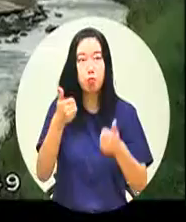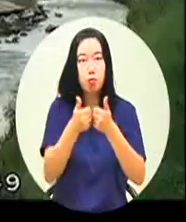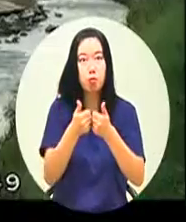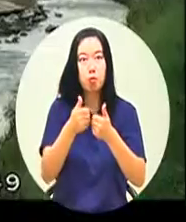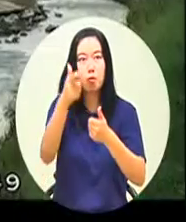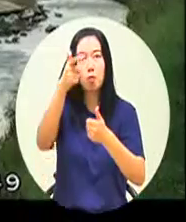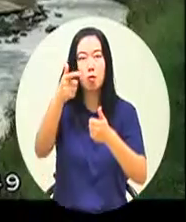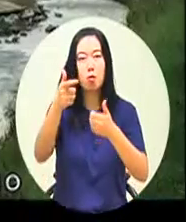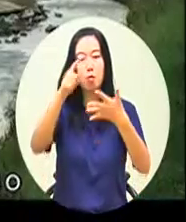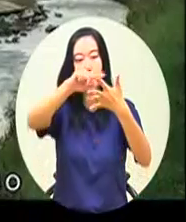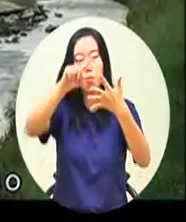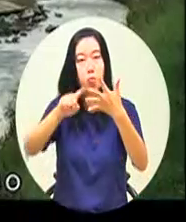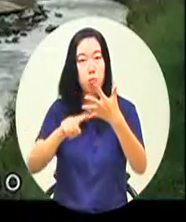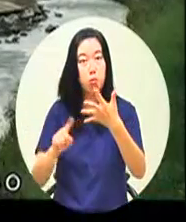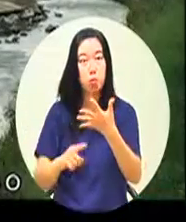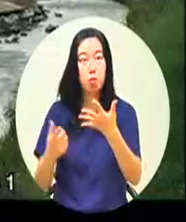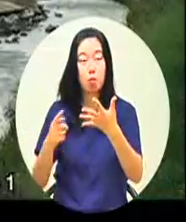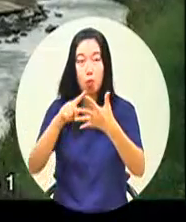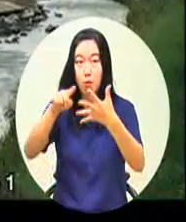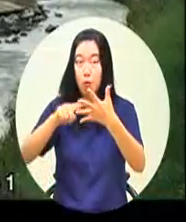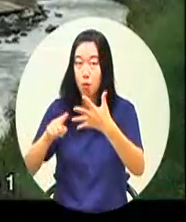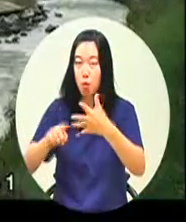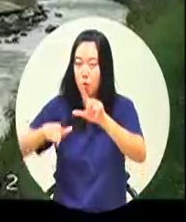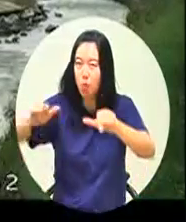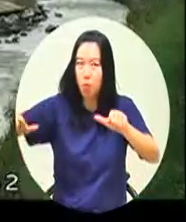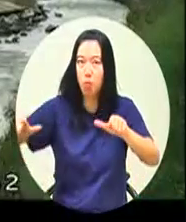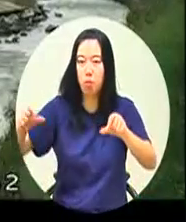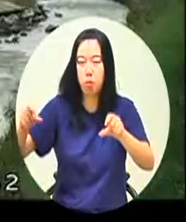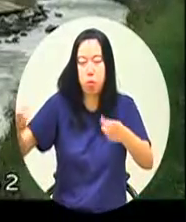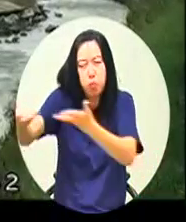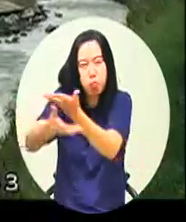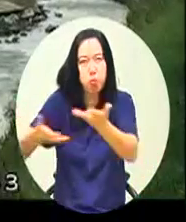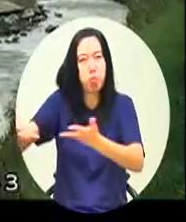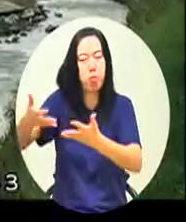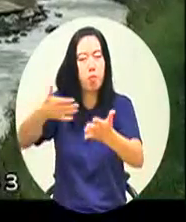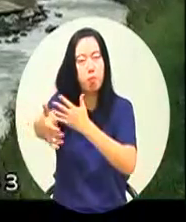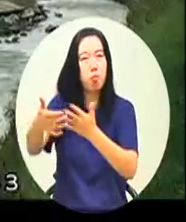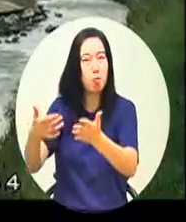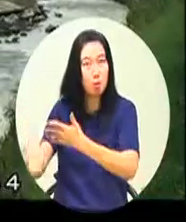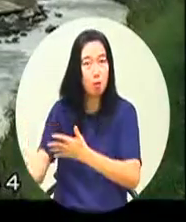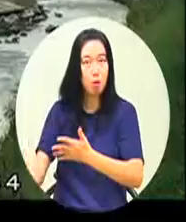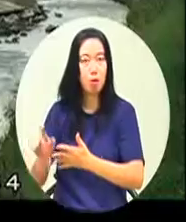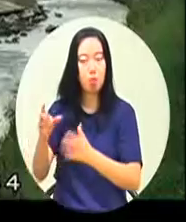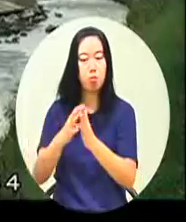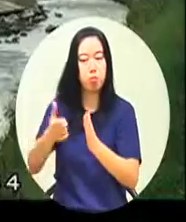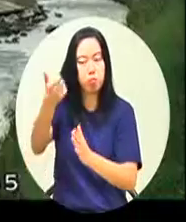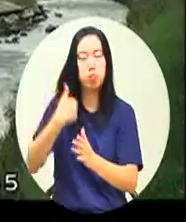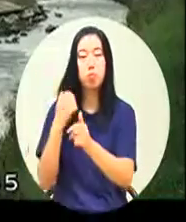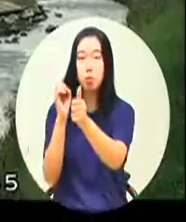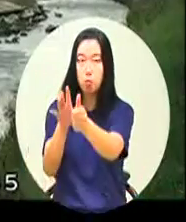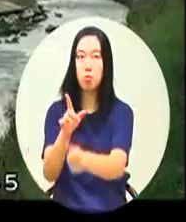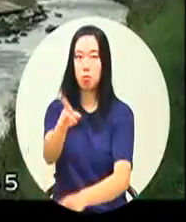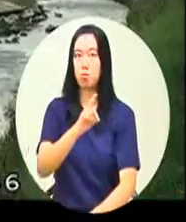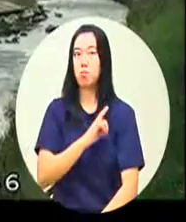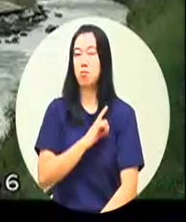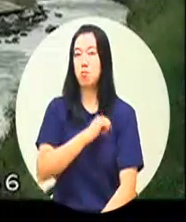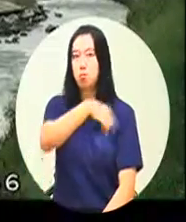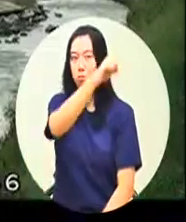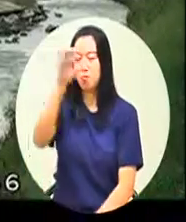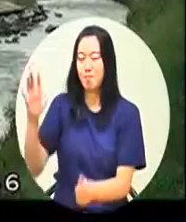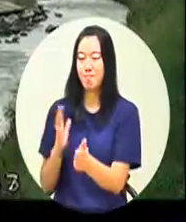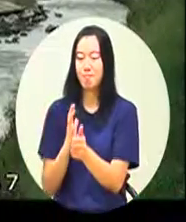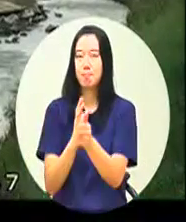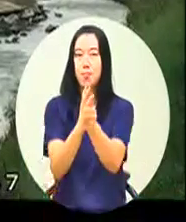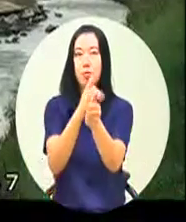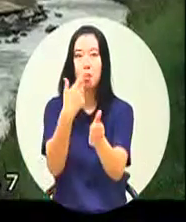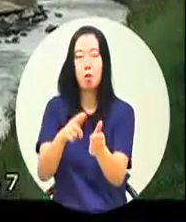跟层级，大大概好像也对，在沟通上可能产生有问题。我感觉局长，你家己亲身领队吼，还是讲